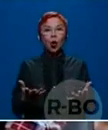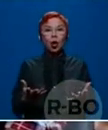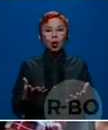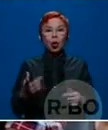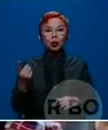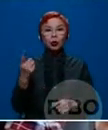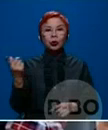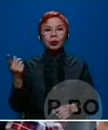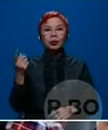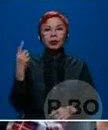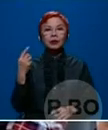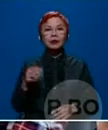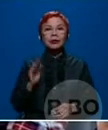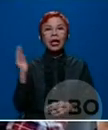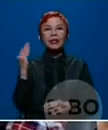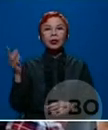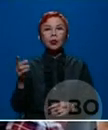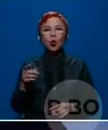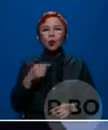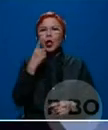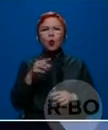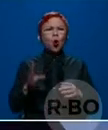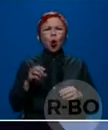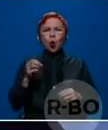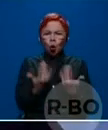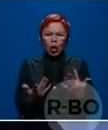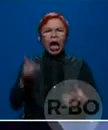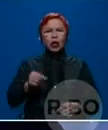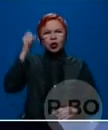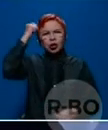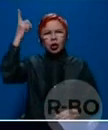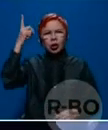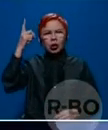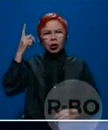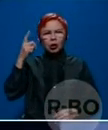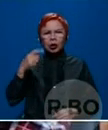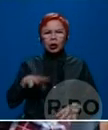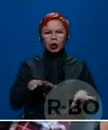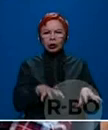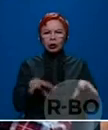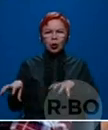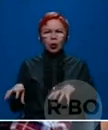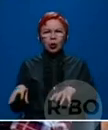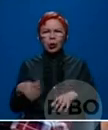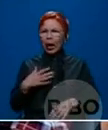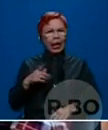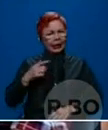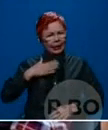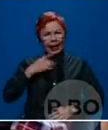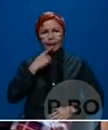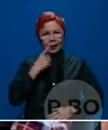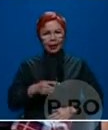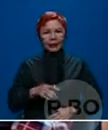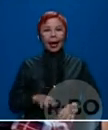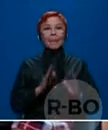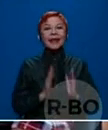kerukut Januari dia bilang warga harus cerdas kita gusur bukan gusur kita menata sementara